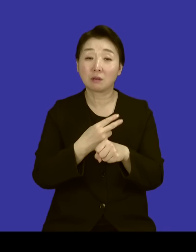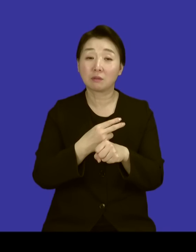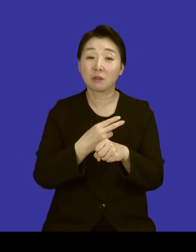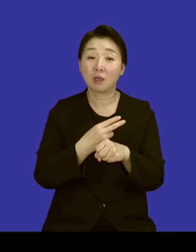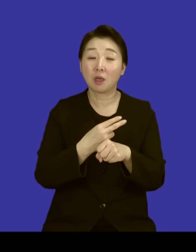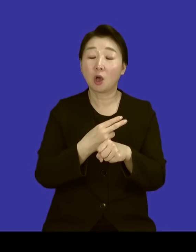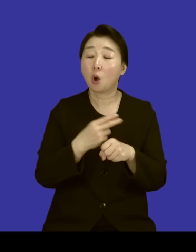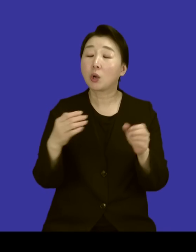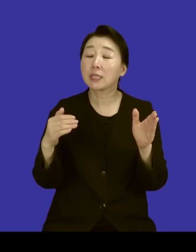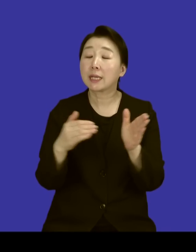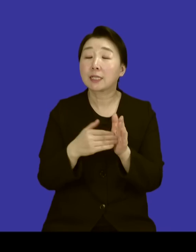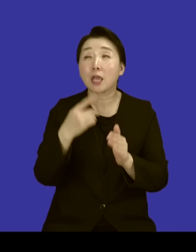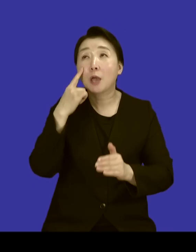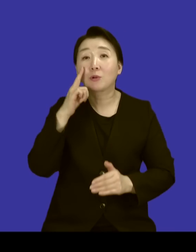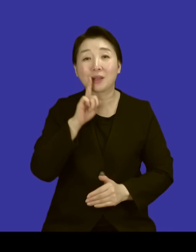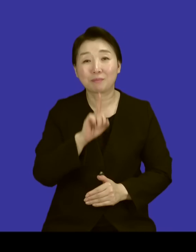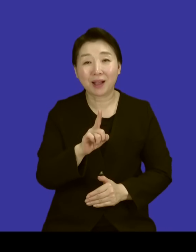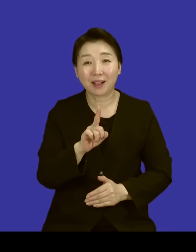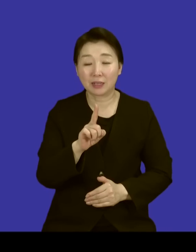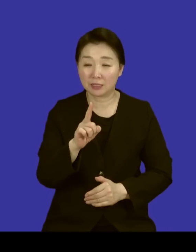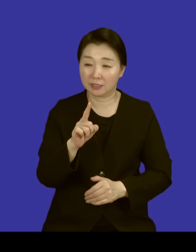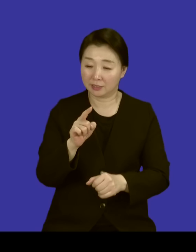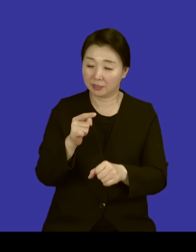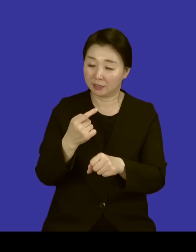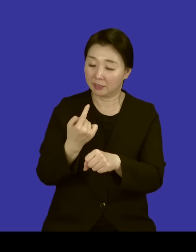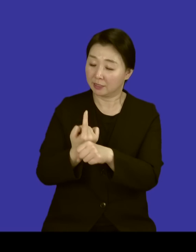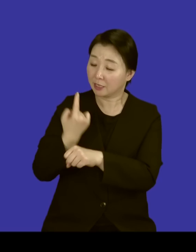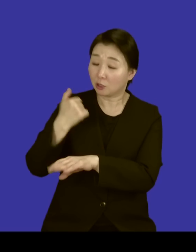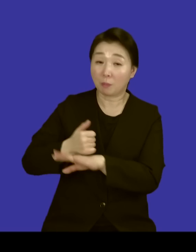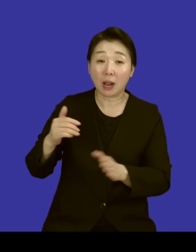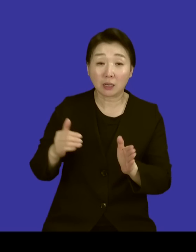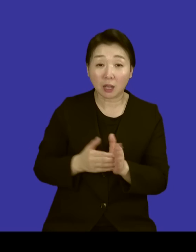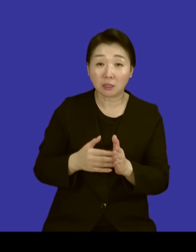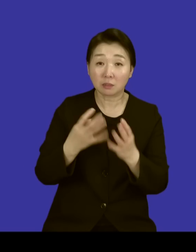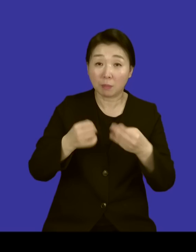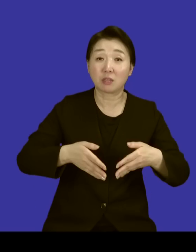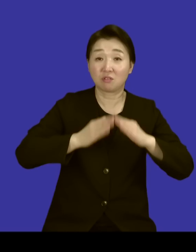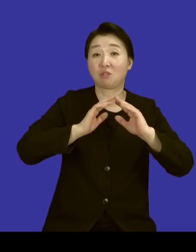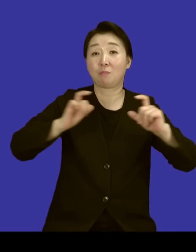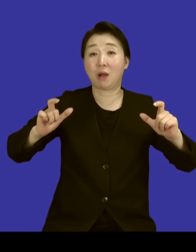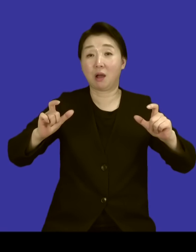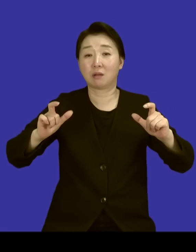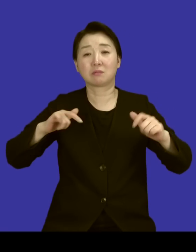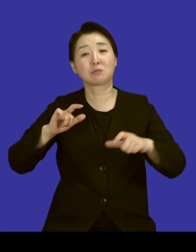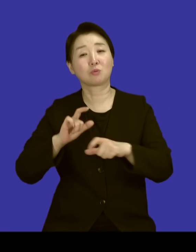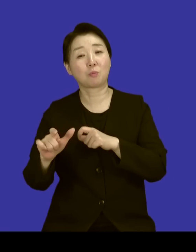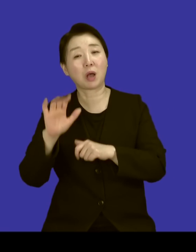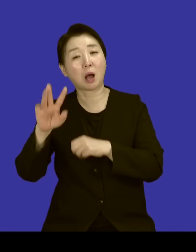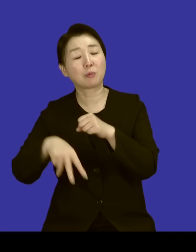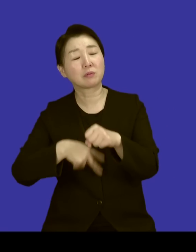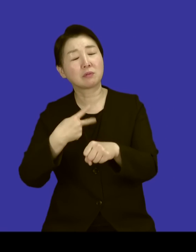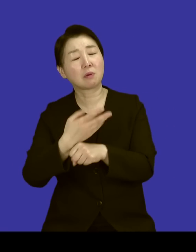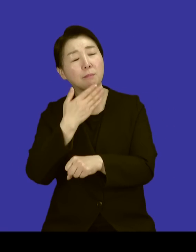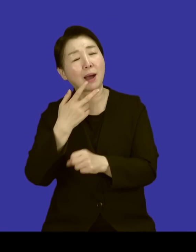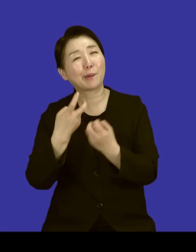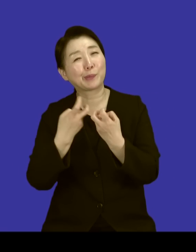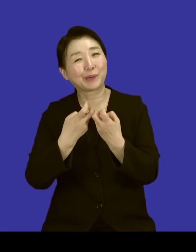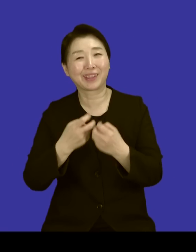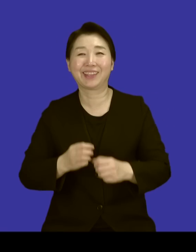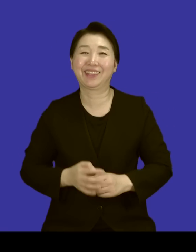어디까지 가는지 해보자. 네. 그게 이제 작년 말까지인데 네. 또 많아졌잖아요. 예. 그래서 지금 고민이에요. 앞으로 2년은 또 어떻게 가야